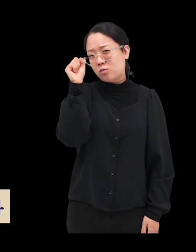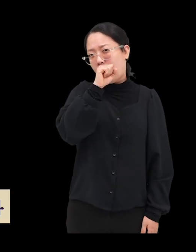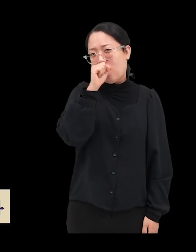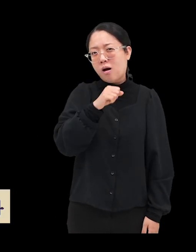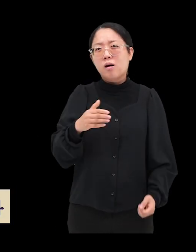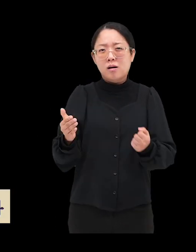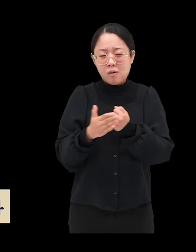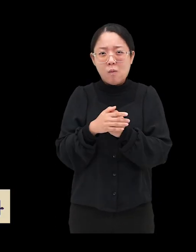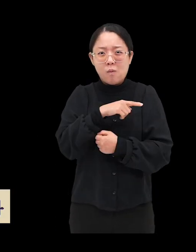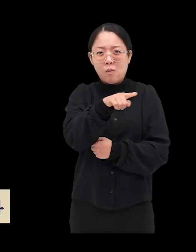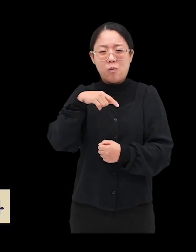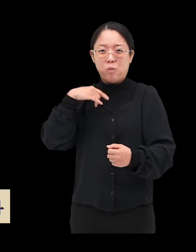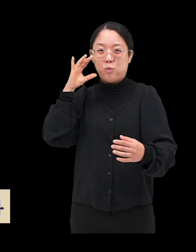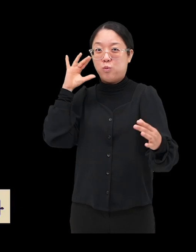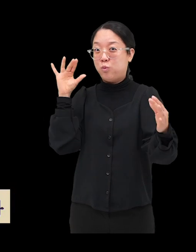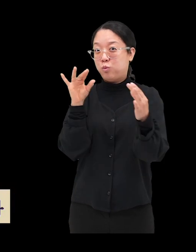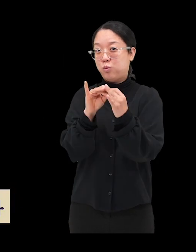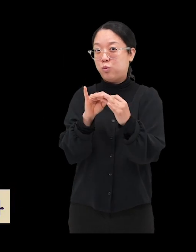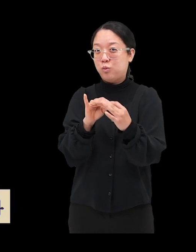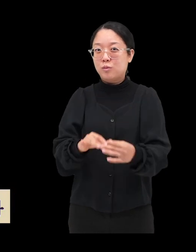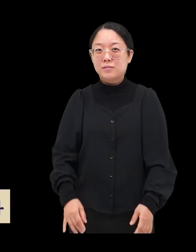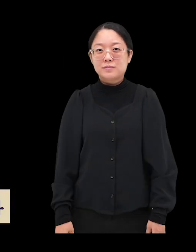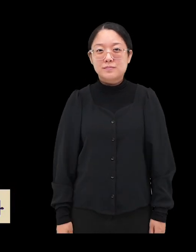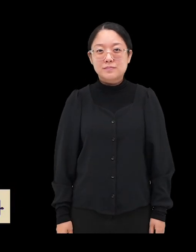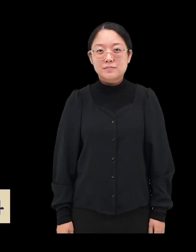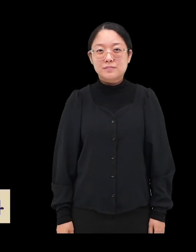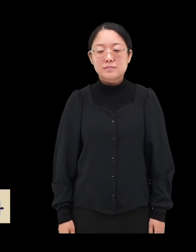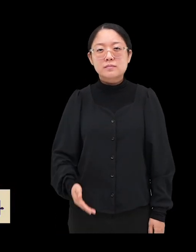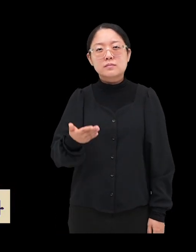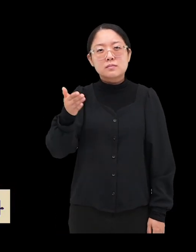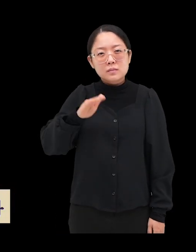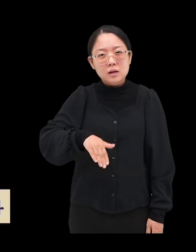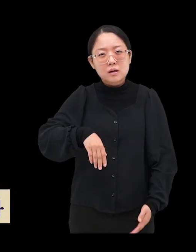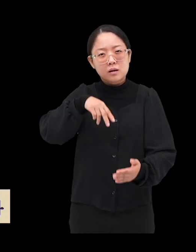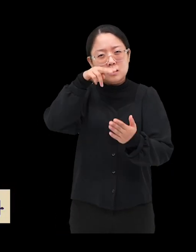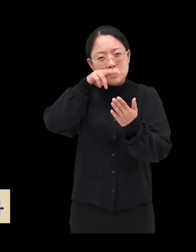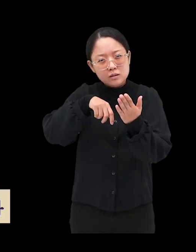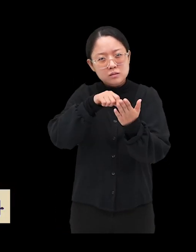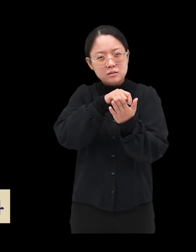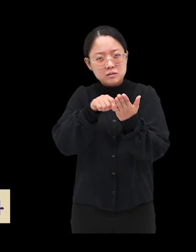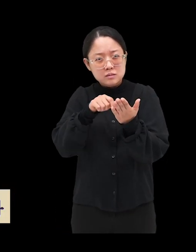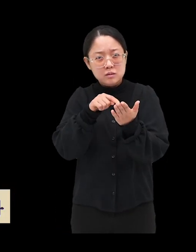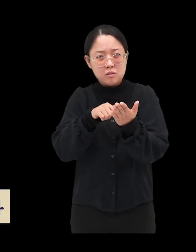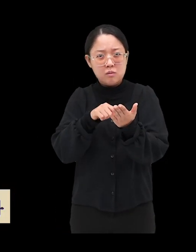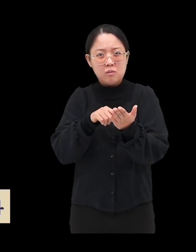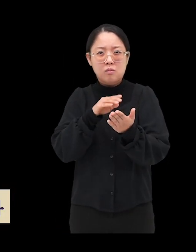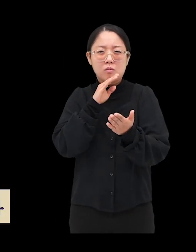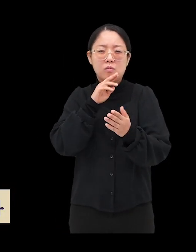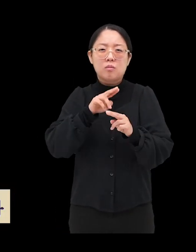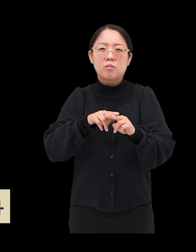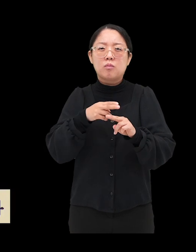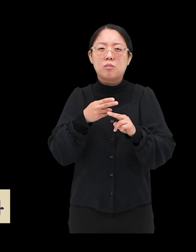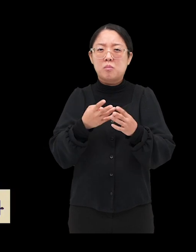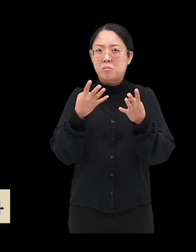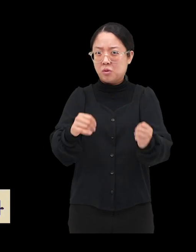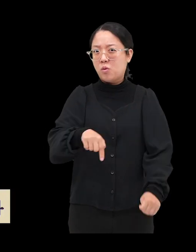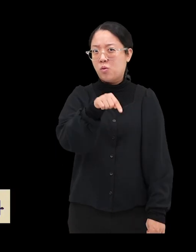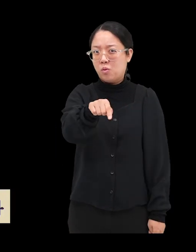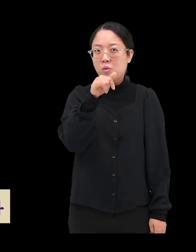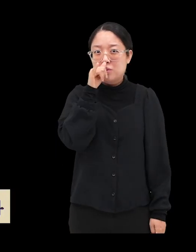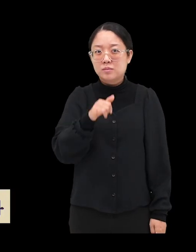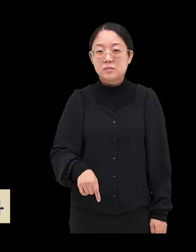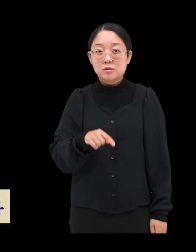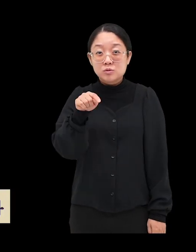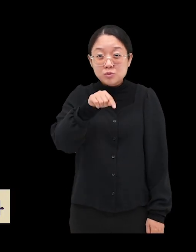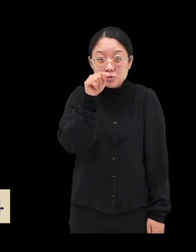통하죠. 네. 그런데 읽고 쓴다는 것이 우리에게 참 주는 선물이 많은데요. 그 중에서도 저는